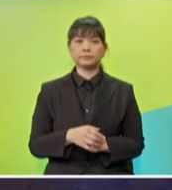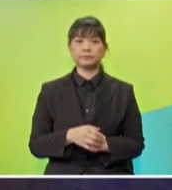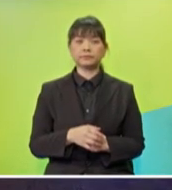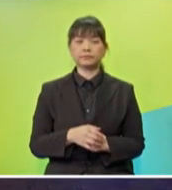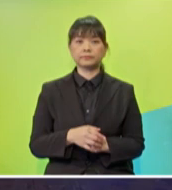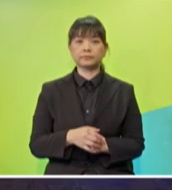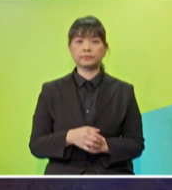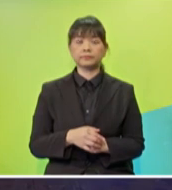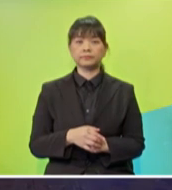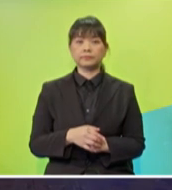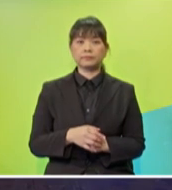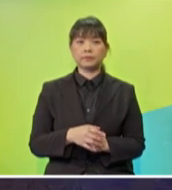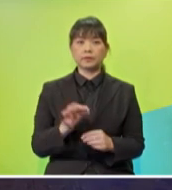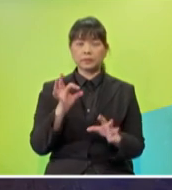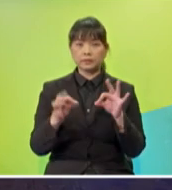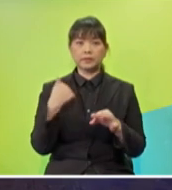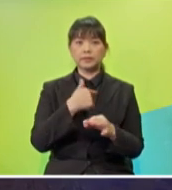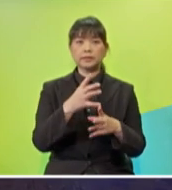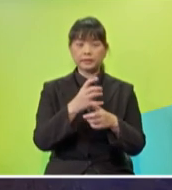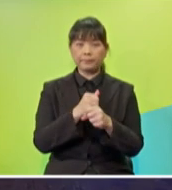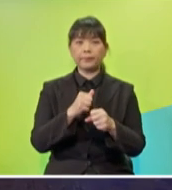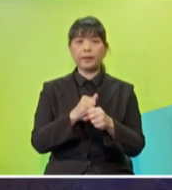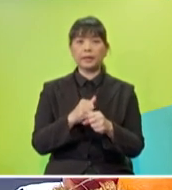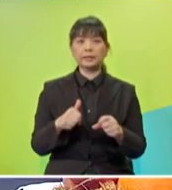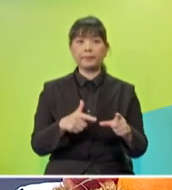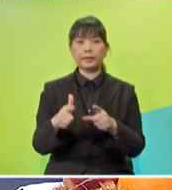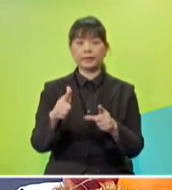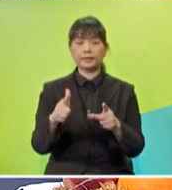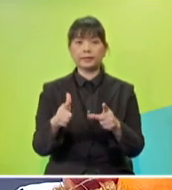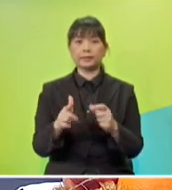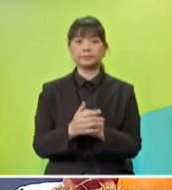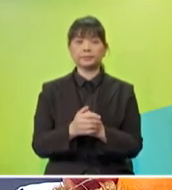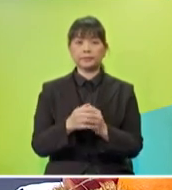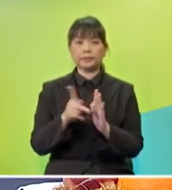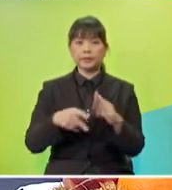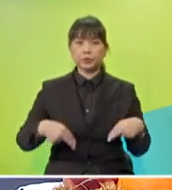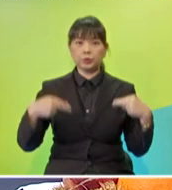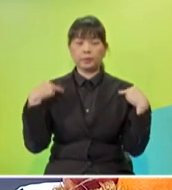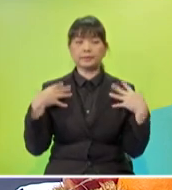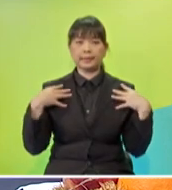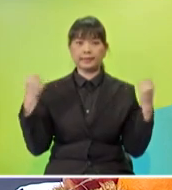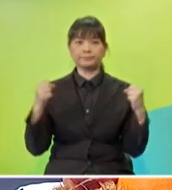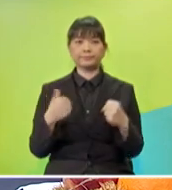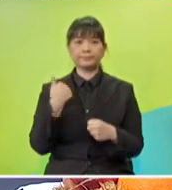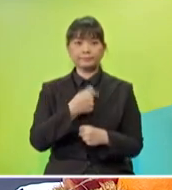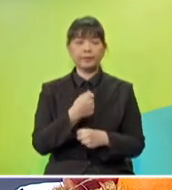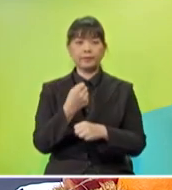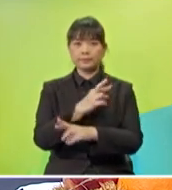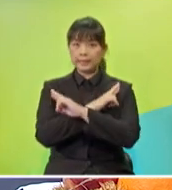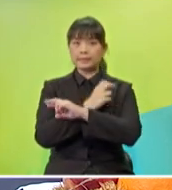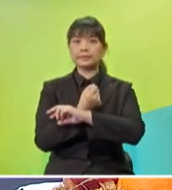melakukan gaya hidup sehat kepada masyarakat oke baiklah kita sekali lagi